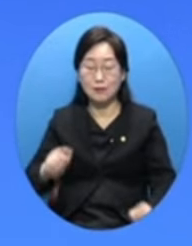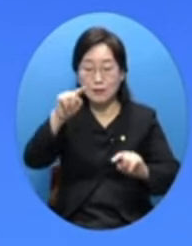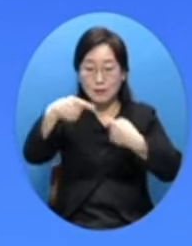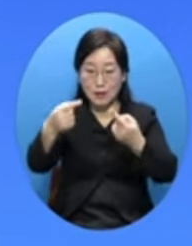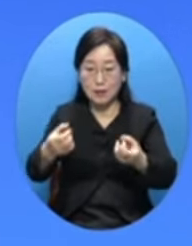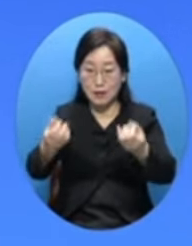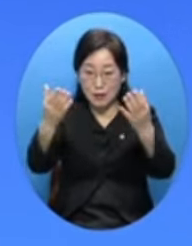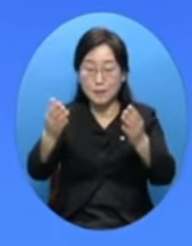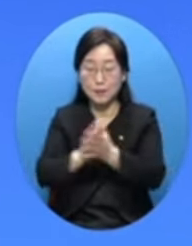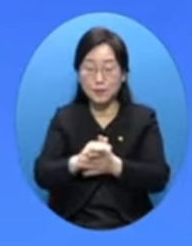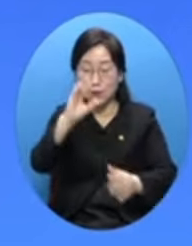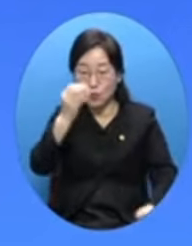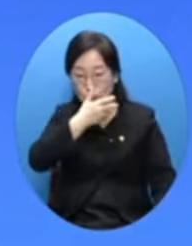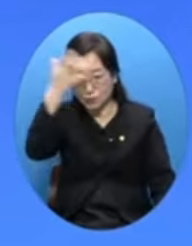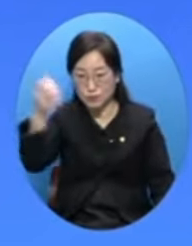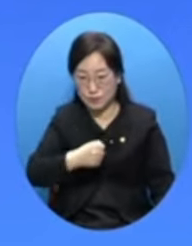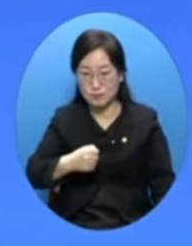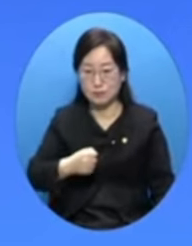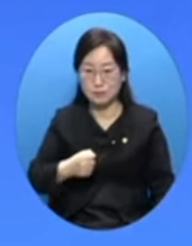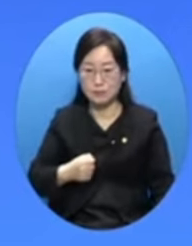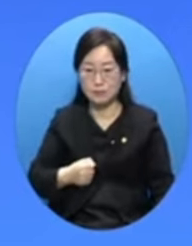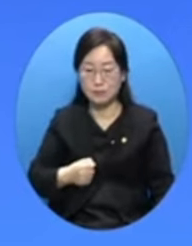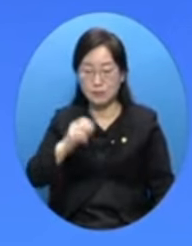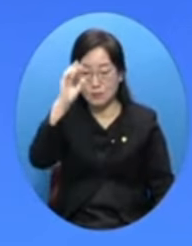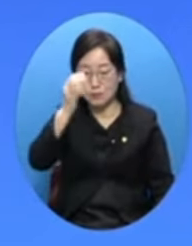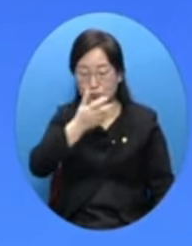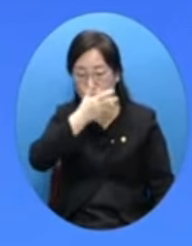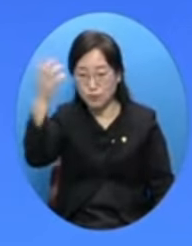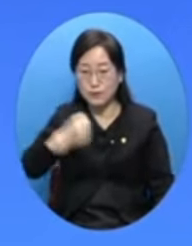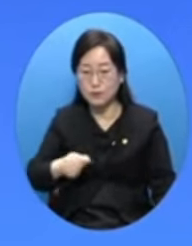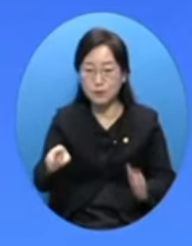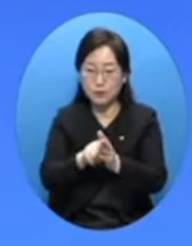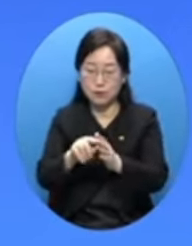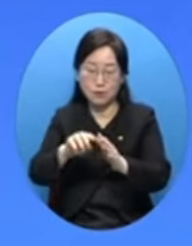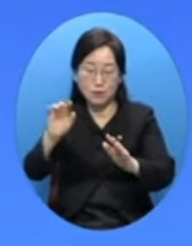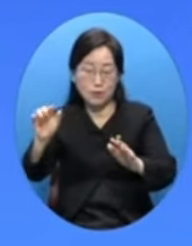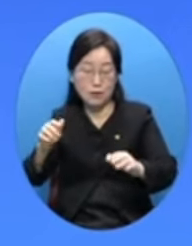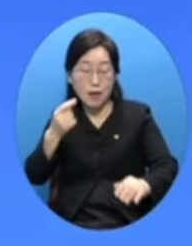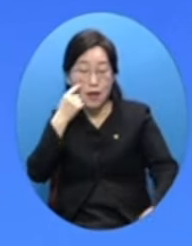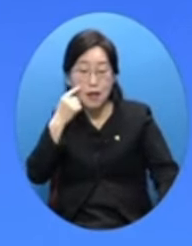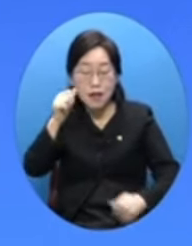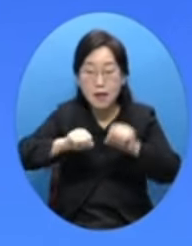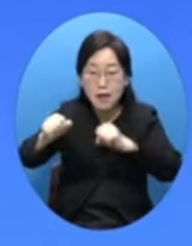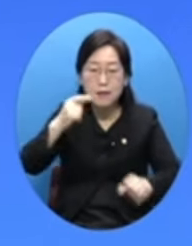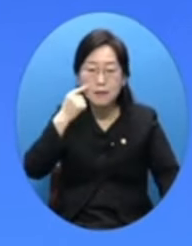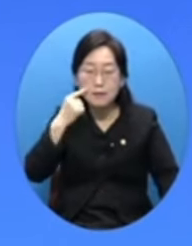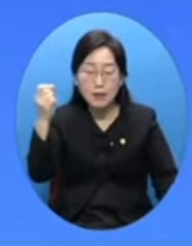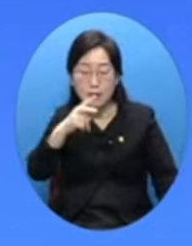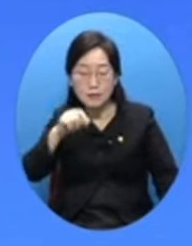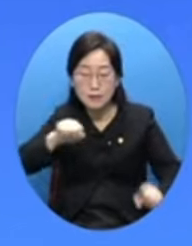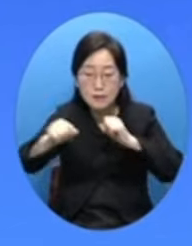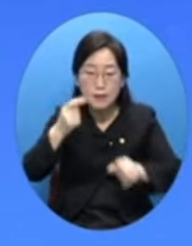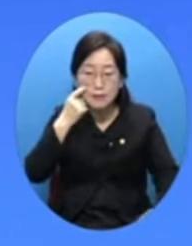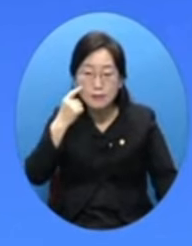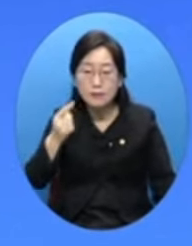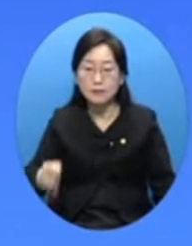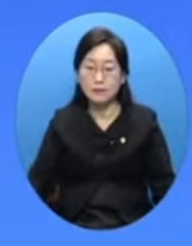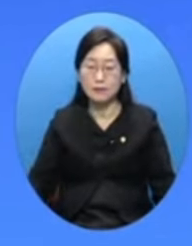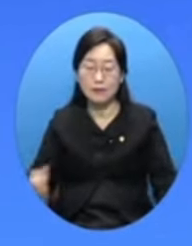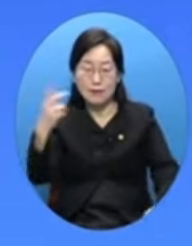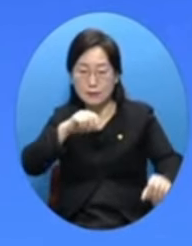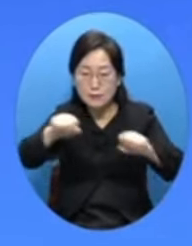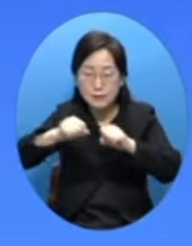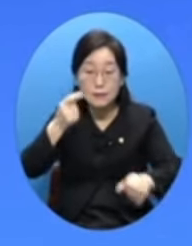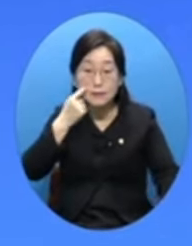것니다 한 꿈을 꾸십시오 꿈을 꿈을 꾸고 믿고 도전하십시오 도전하고 또 도전하고 또 도전하고 또